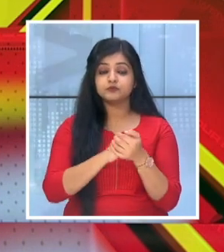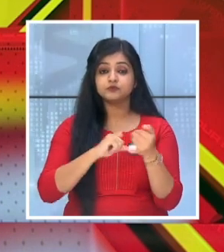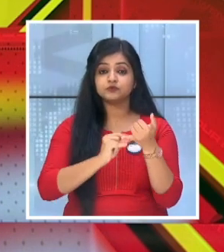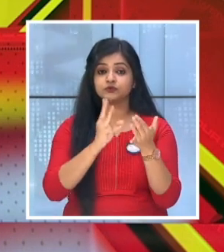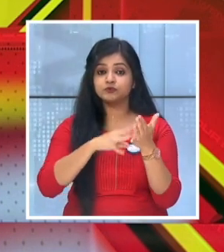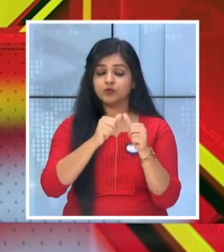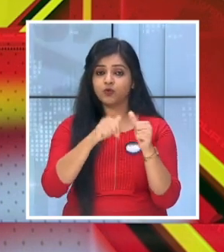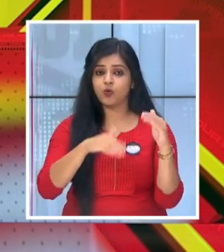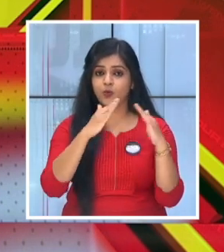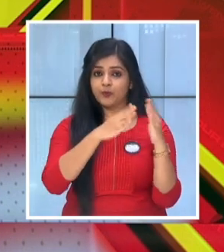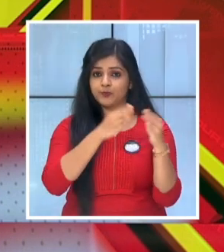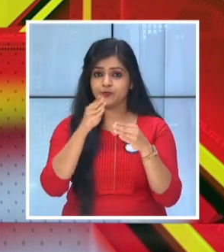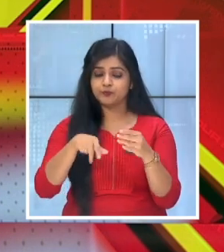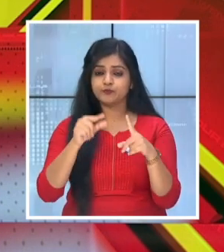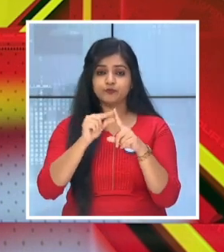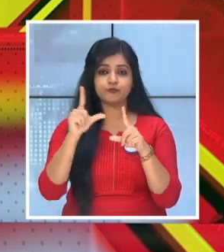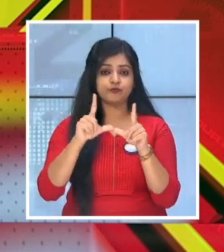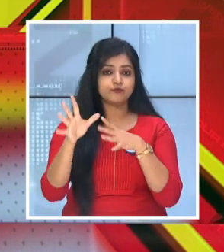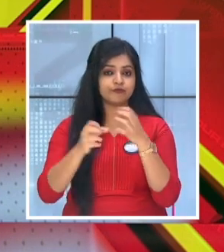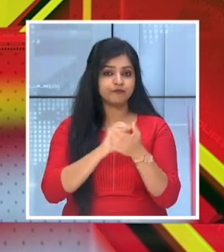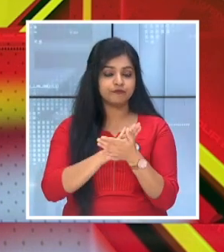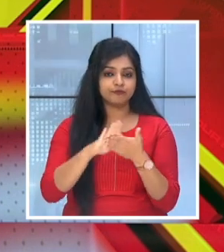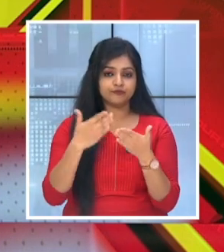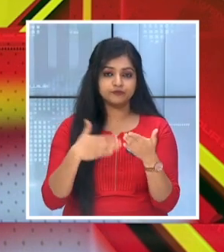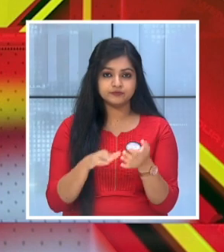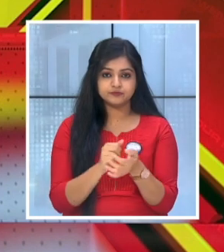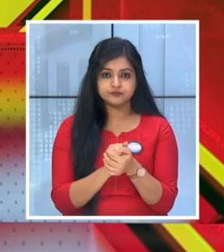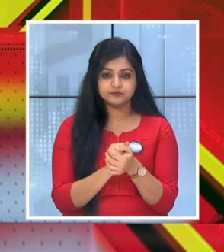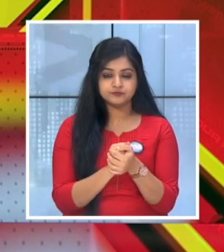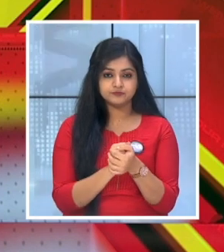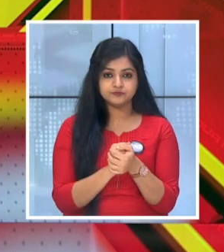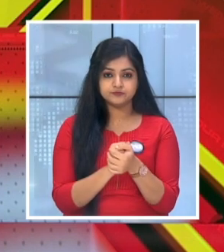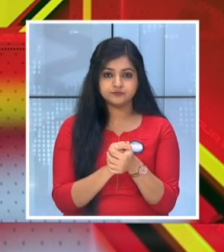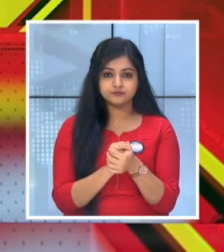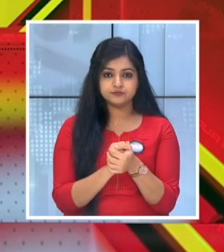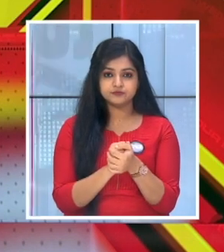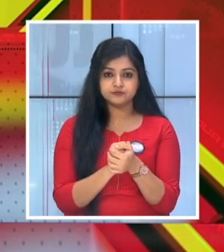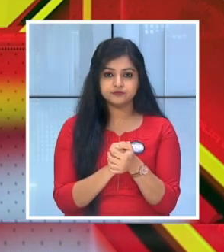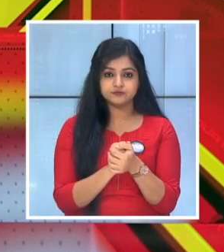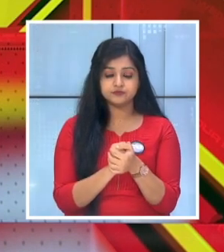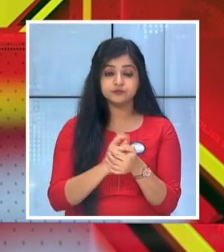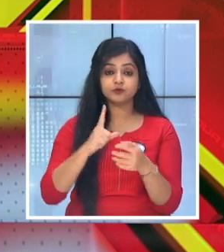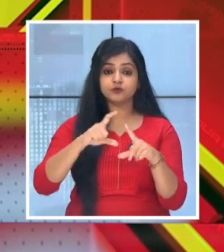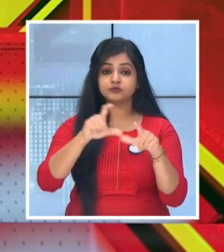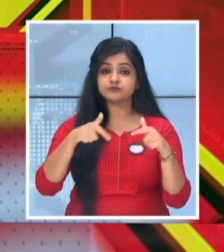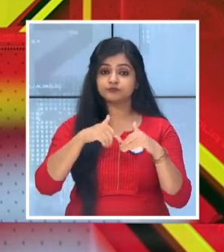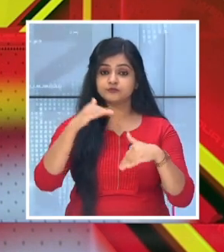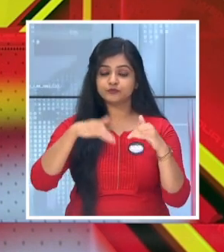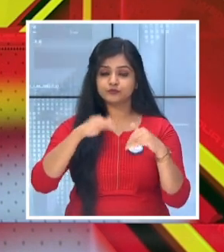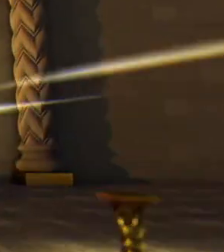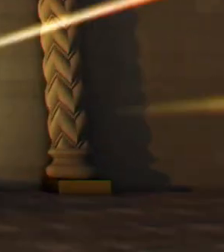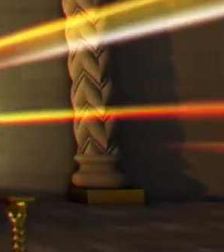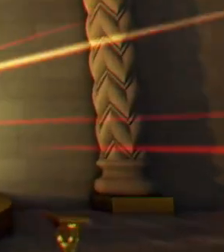കാഞ്ചിയാറിലെ വീട്ടിലെത്തിച്ച് തെളിവെടുപ്പും നടത്തിയിരുന്നു. രാഹുൽ വിജയനാണ് ഇടുക്കിയിൽ നിന്ന് വിവരങ്ങൾ നൽകിയത്. ലോക്സഭാ തിരഞ്ഞെടുപ്പ്